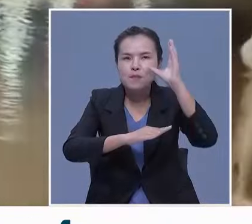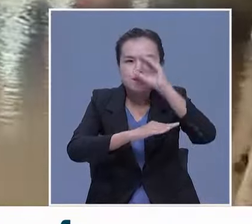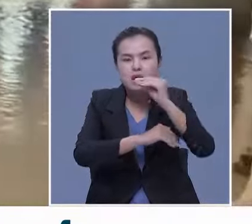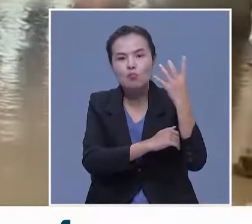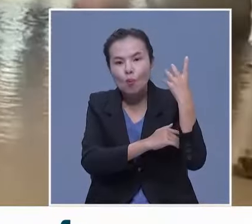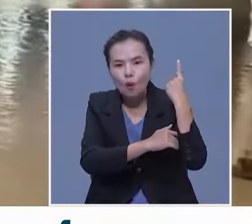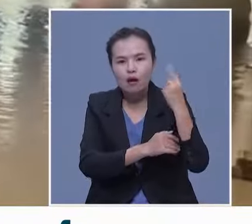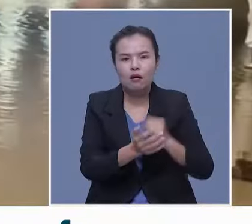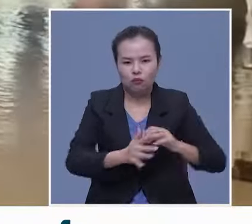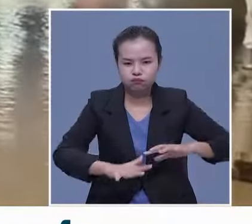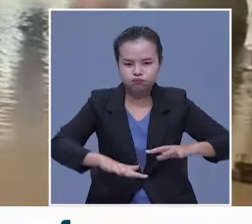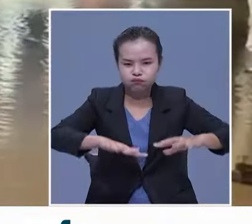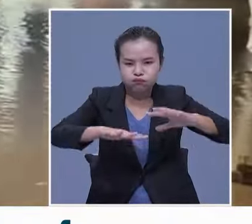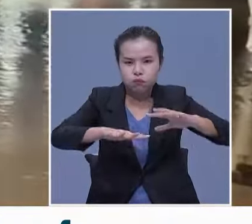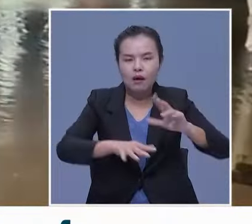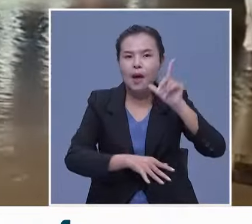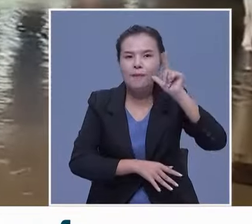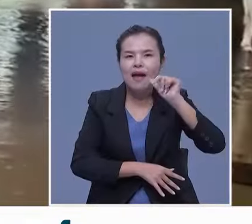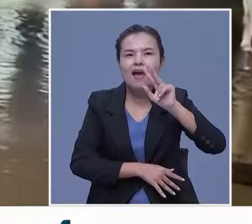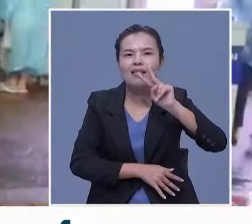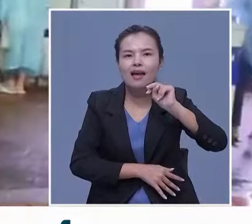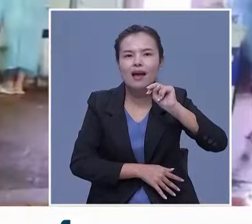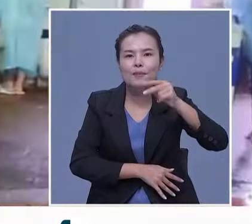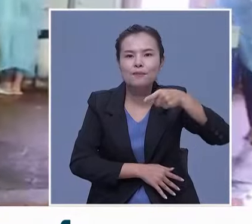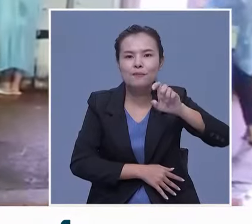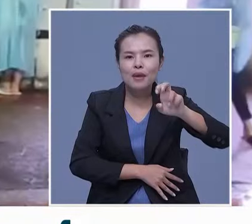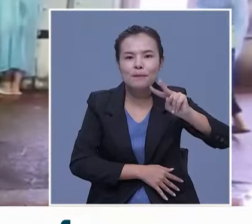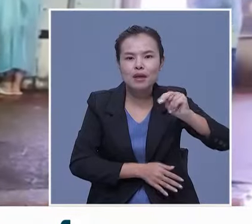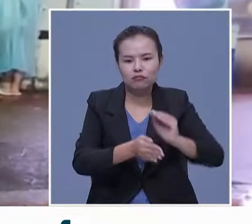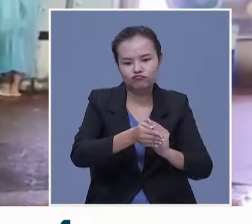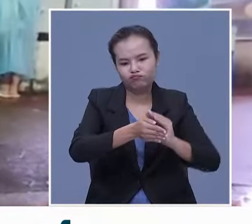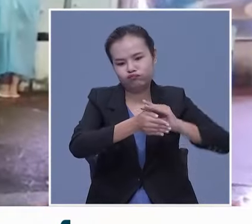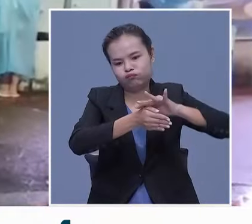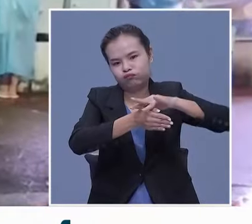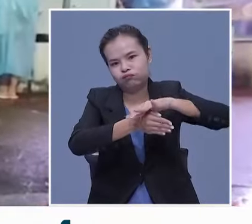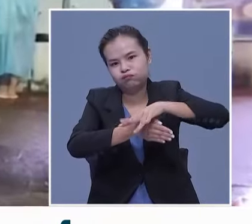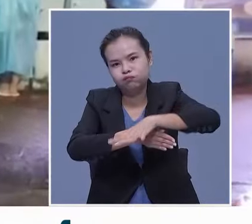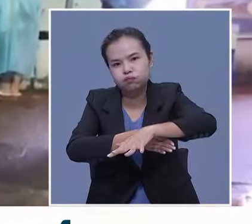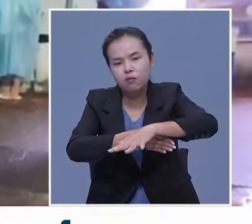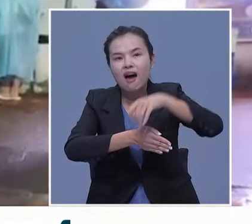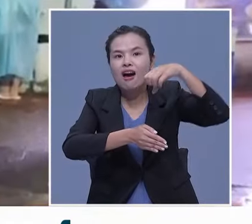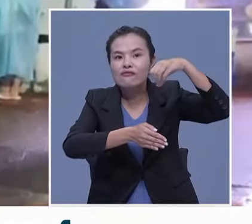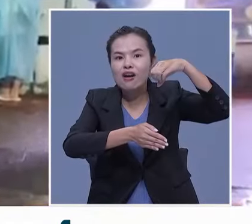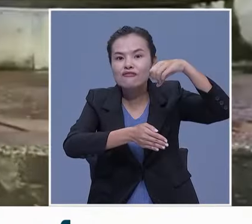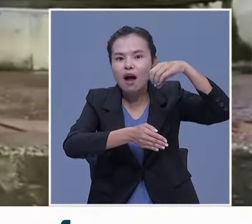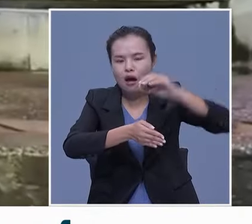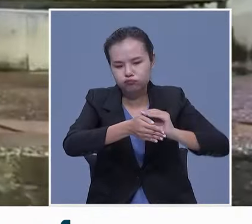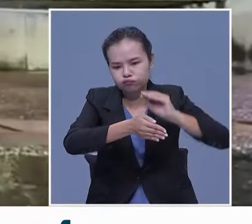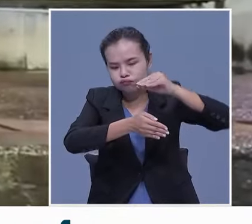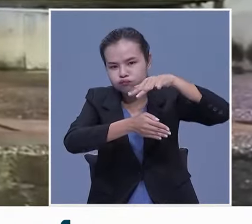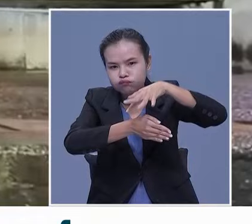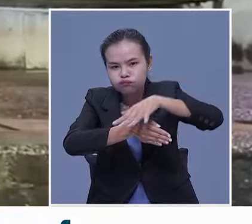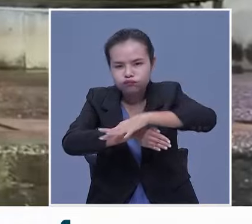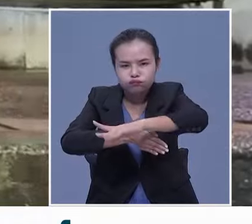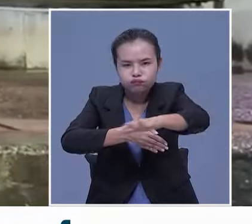วานนี้นะครับมวลน้ำในแม่น้ำปิงไหลทะลักล้นแนวพนังกั้นน้ำด้านหลังการไฟฟ้าสวนภูมิภาคบ้านเด่นนะครับ